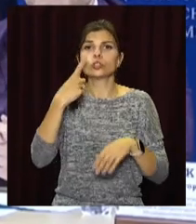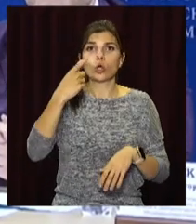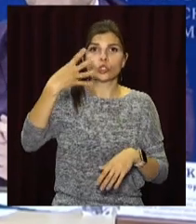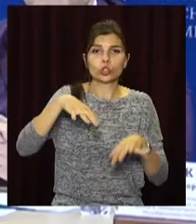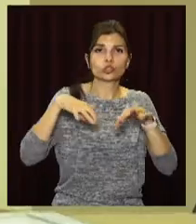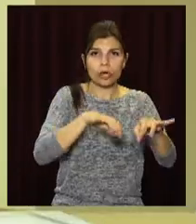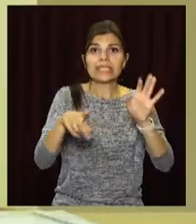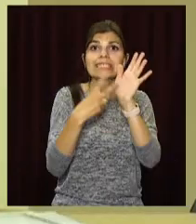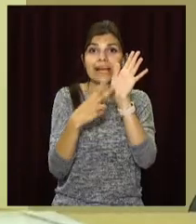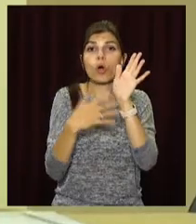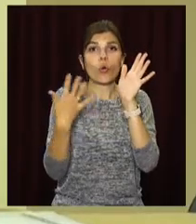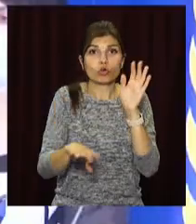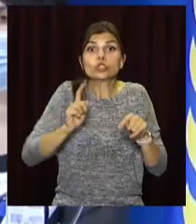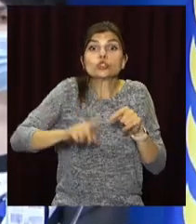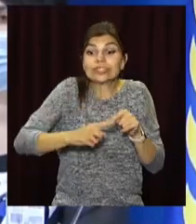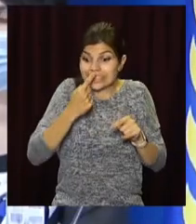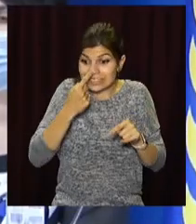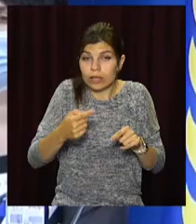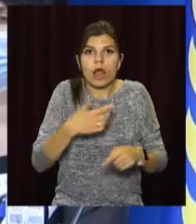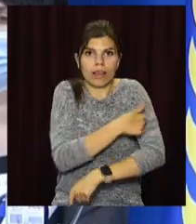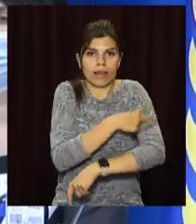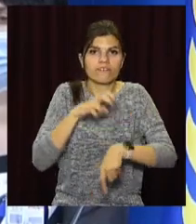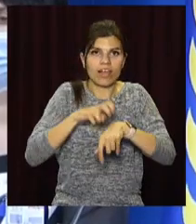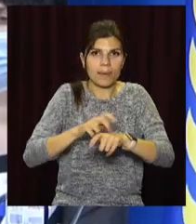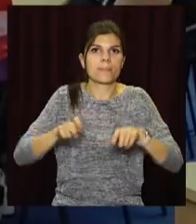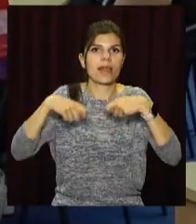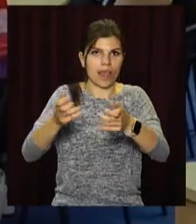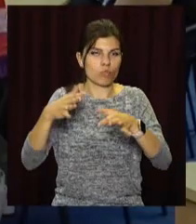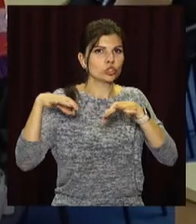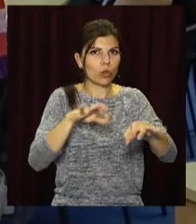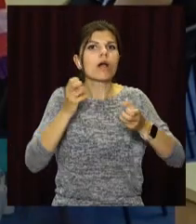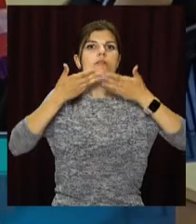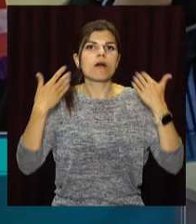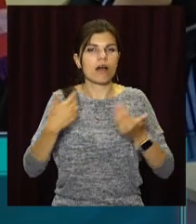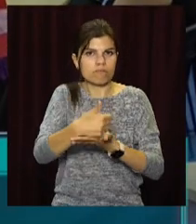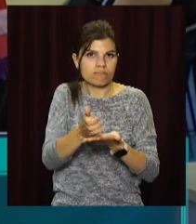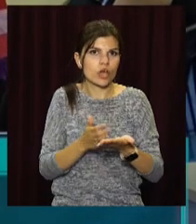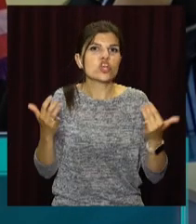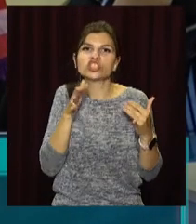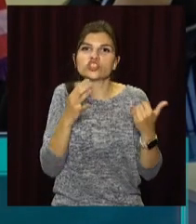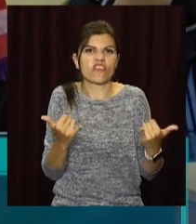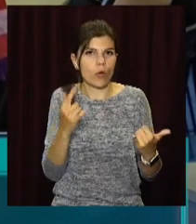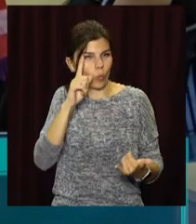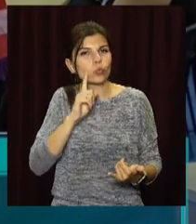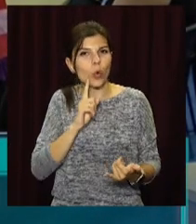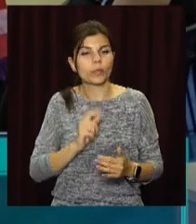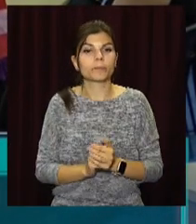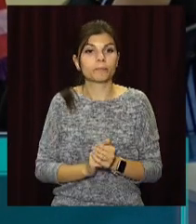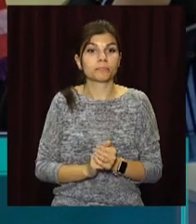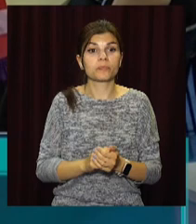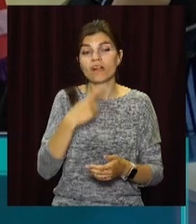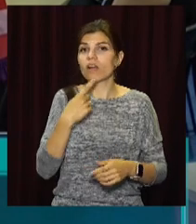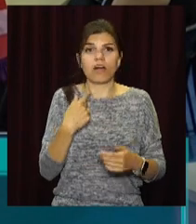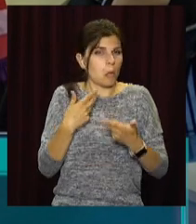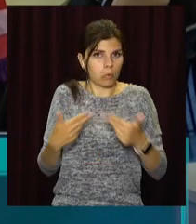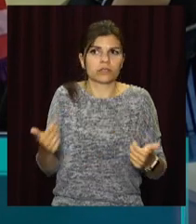швидких, 70 з них вже незабаром передадуть лікарям. Приятная грамота – это все-таки признание определенного